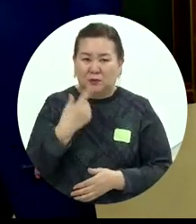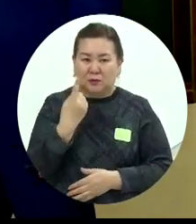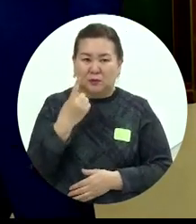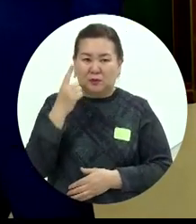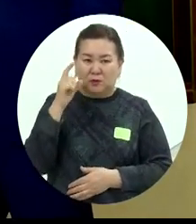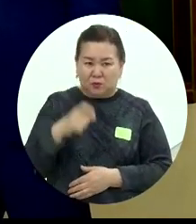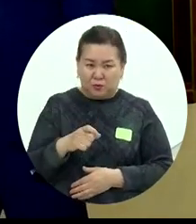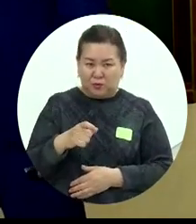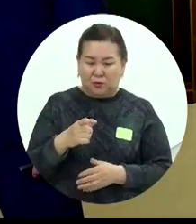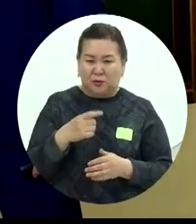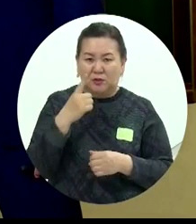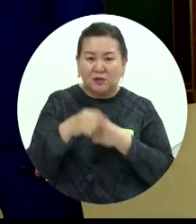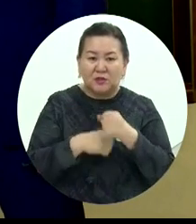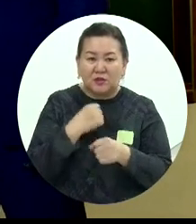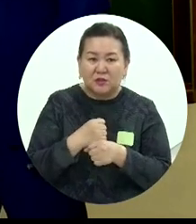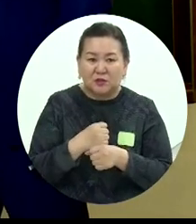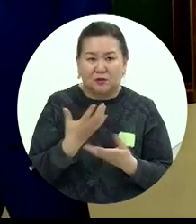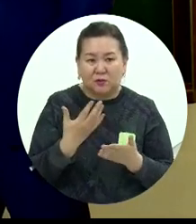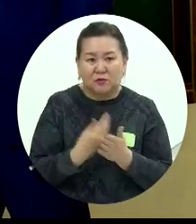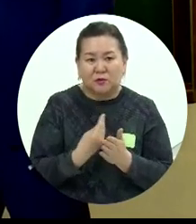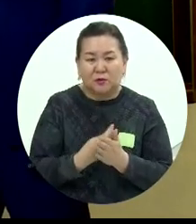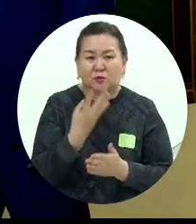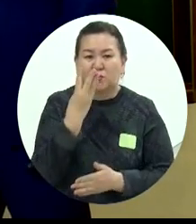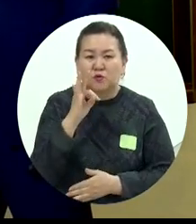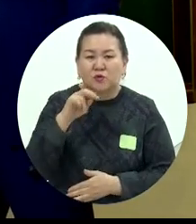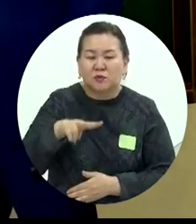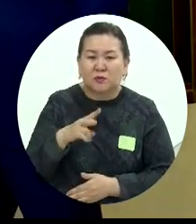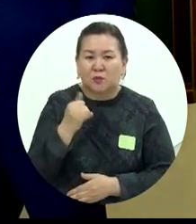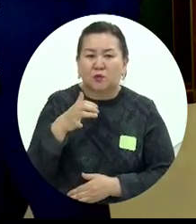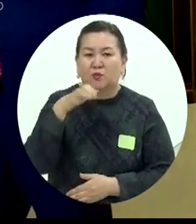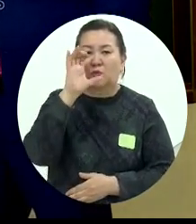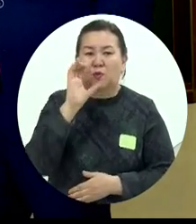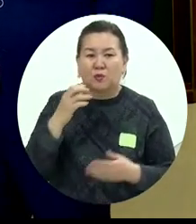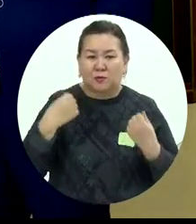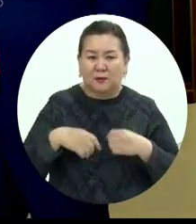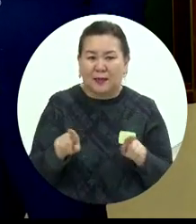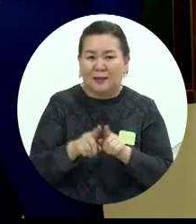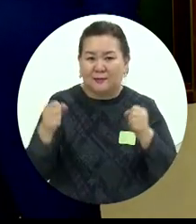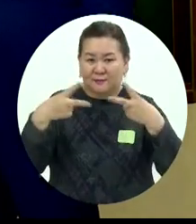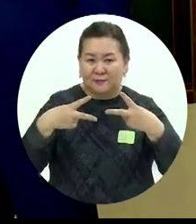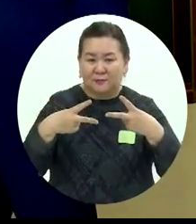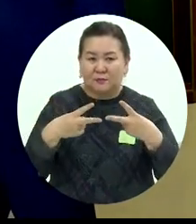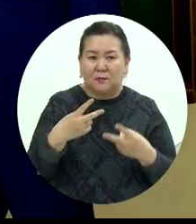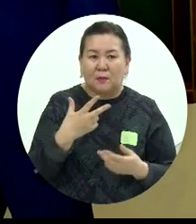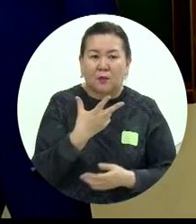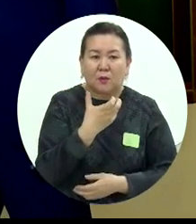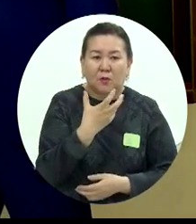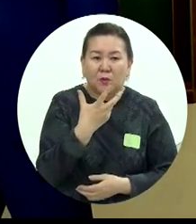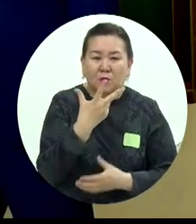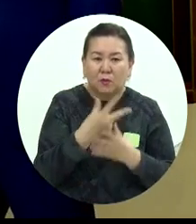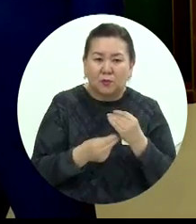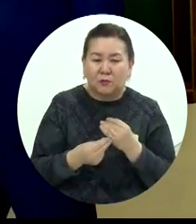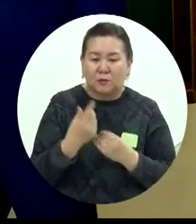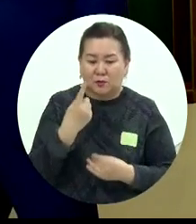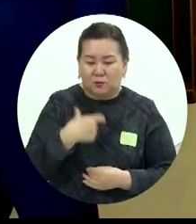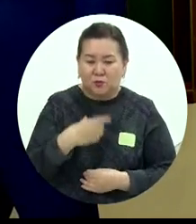дунджаар 40 жил уух одоо устай тэнцдэг юм байна. Өөрөөр хэлбэл одоо энэ 3хан одоо хувц материал бүтээхэд нэг хүний дунджаар